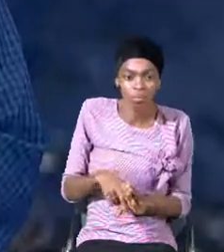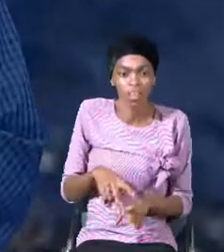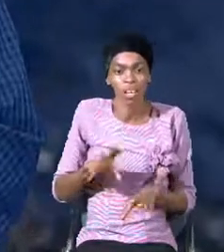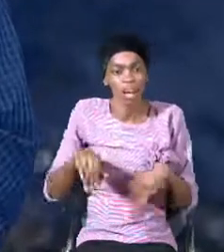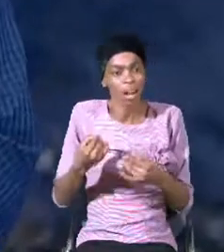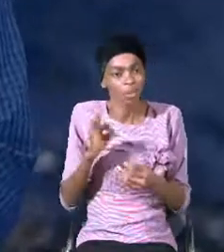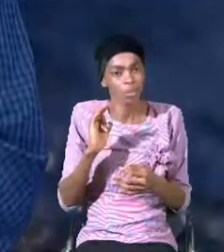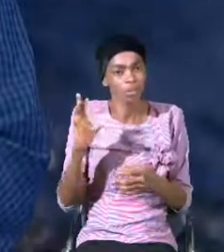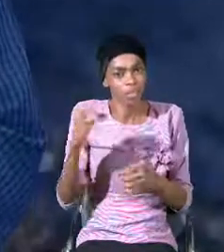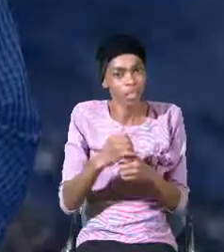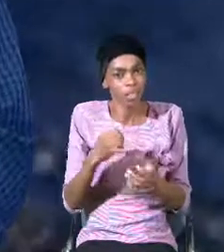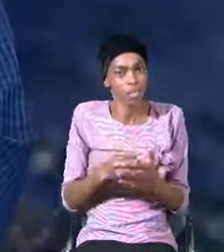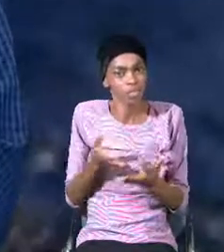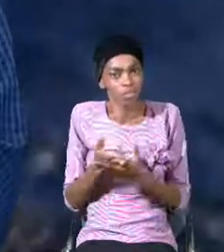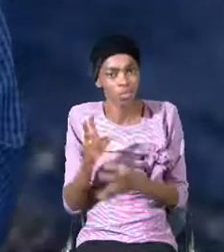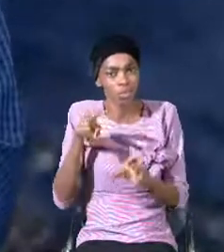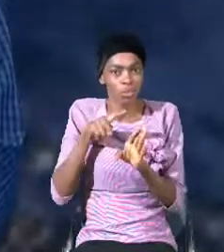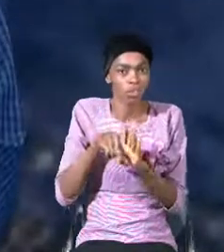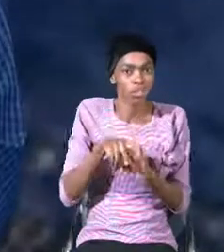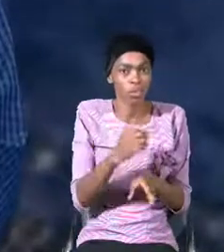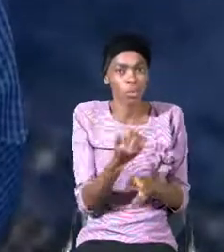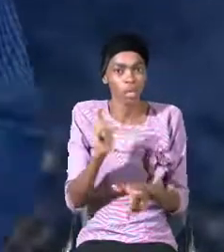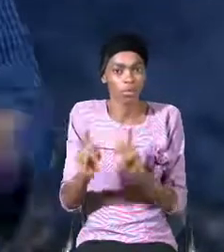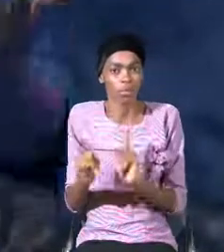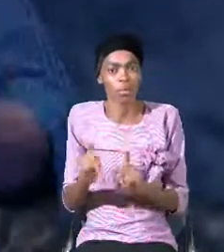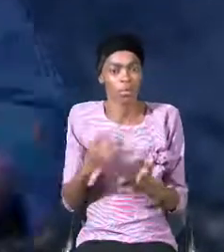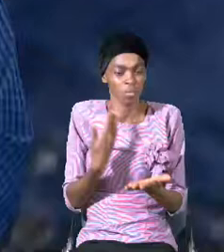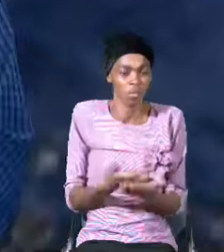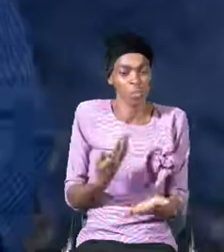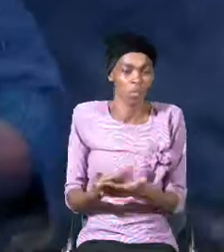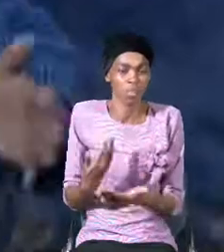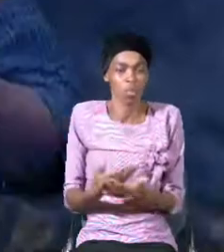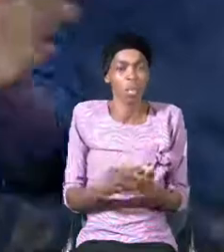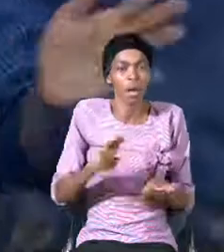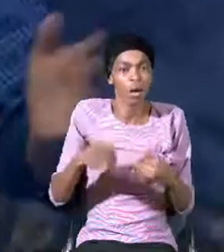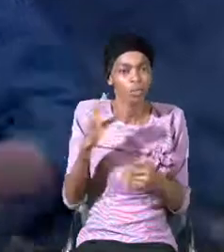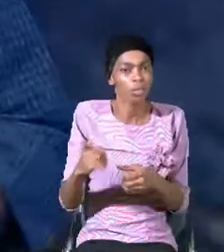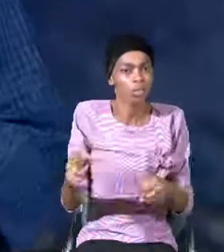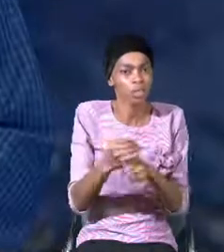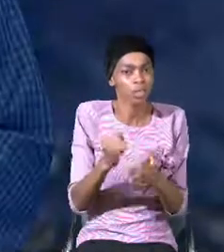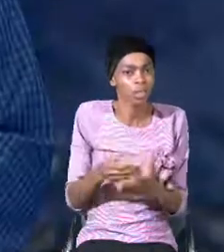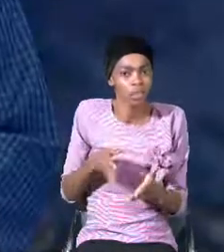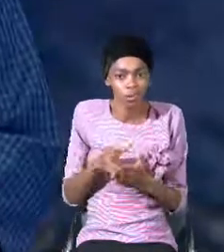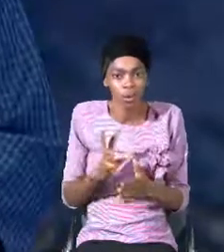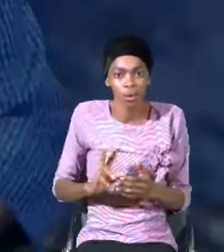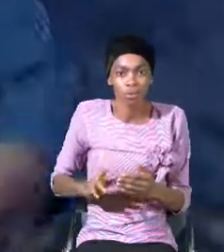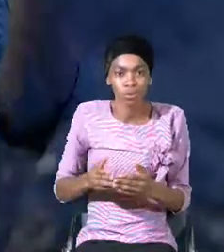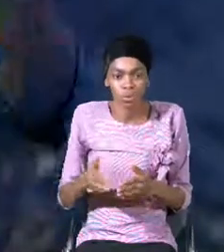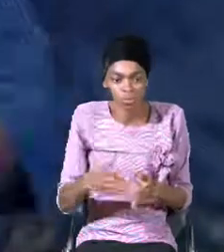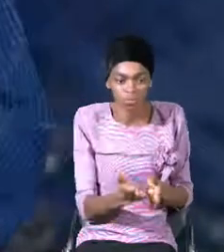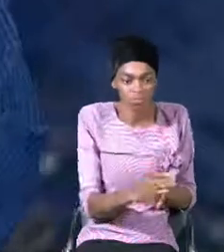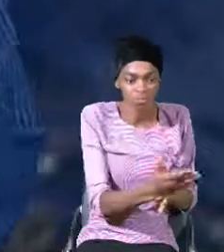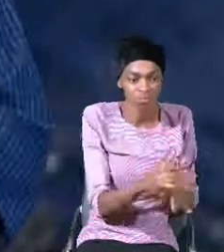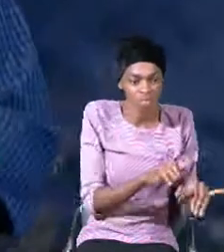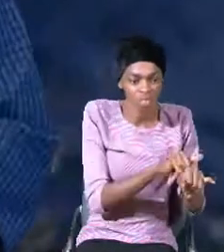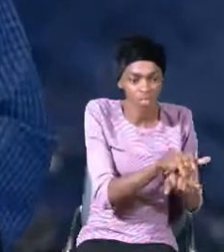l'argent. Comment est-ce que tu vas l'avoir? En trichant les autres. L'argent. Comment est-ce que tu vas l'avoir? En passant par des